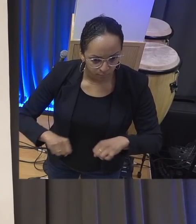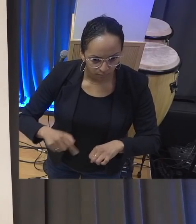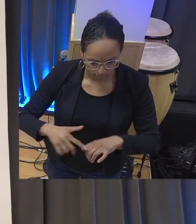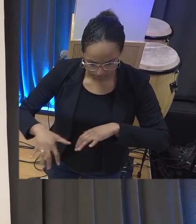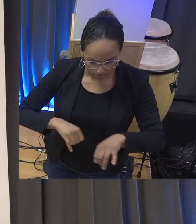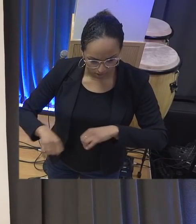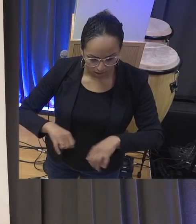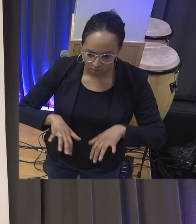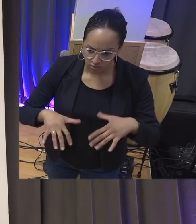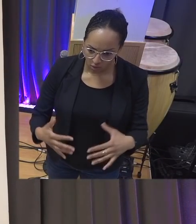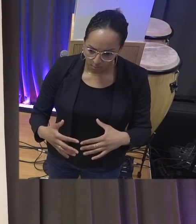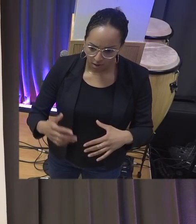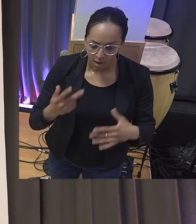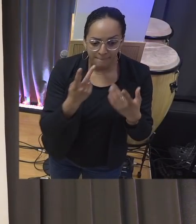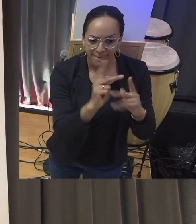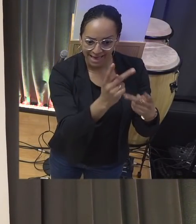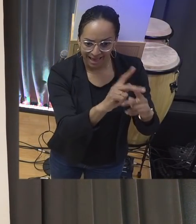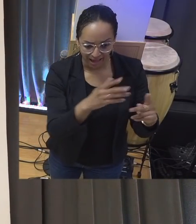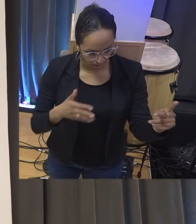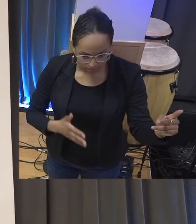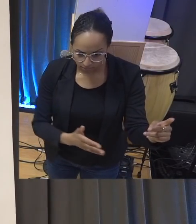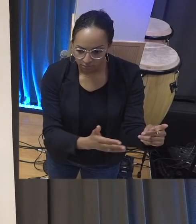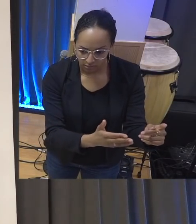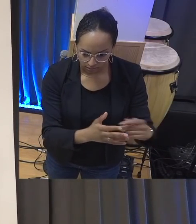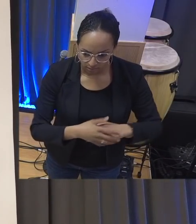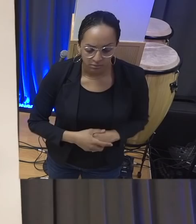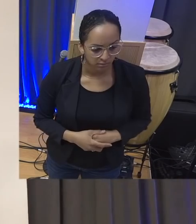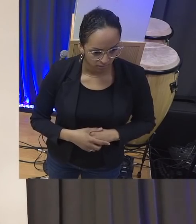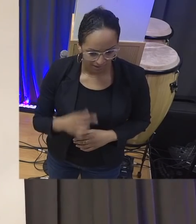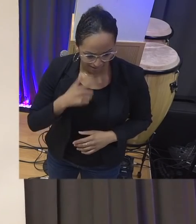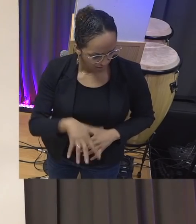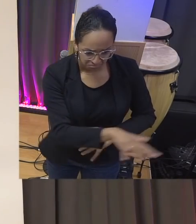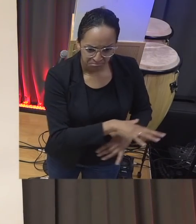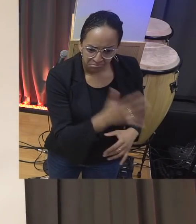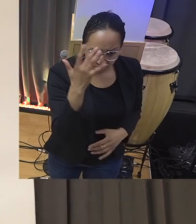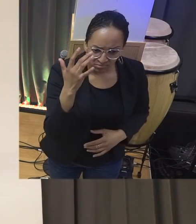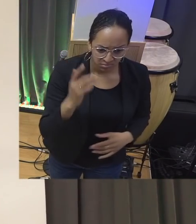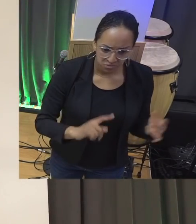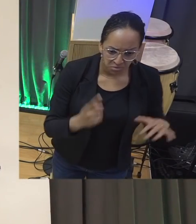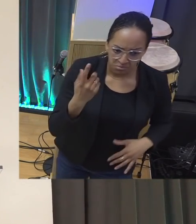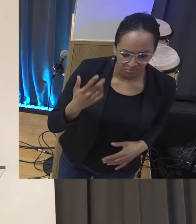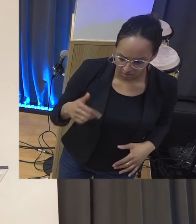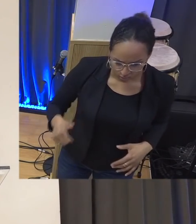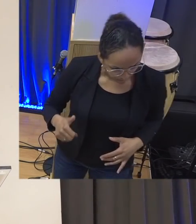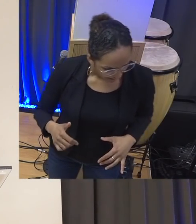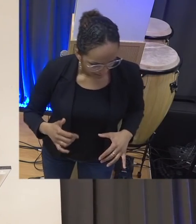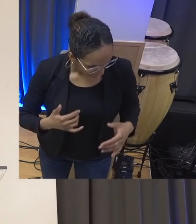justement des païens. Mais maintenant il intercède. Il intercède en faveur des